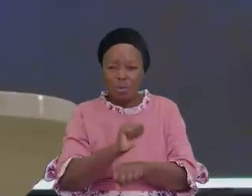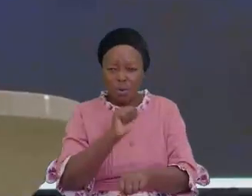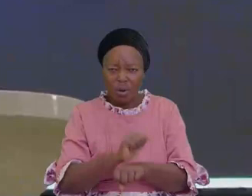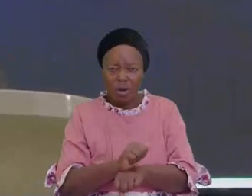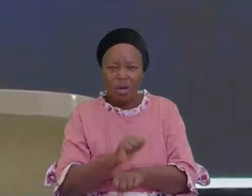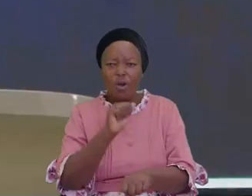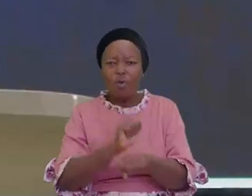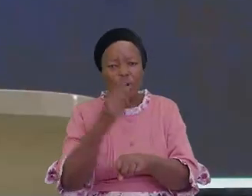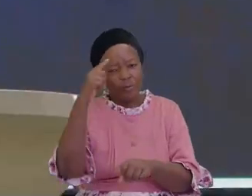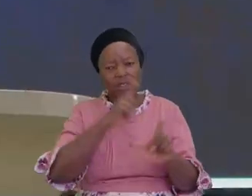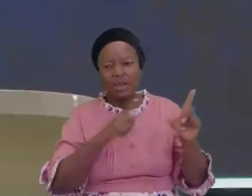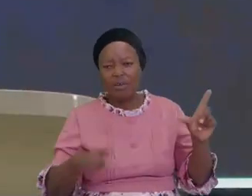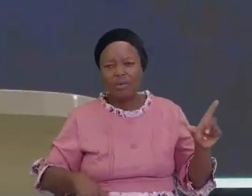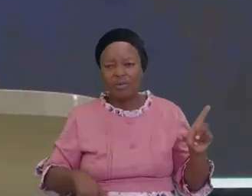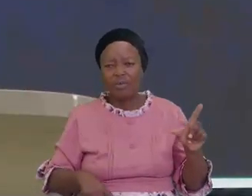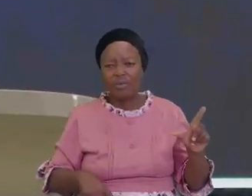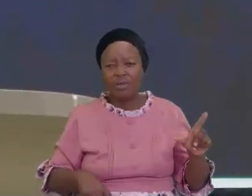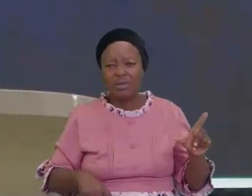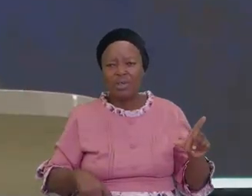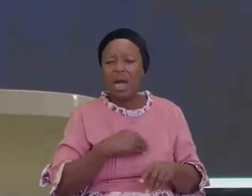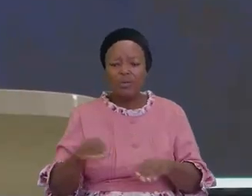Marche. Œuvre pour le Seigneur.